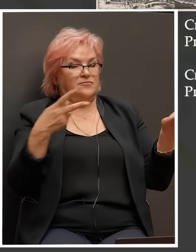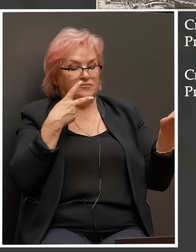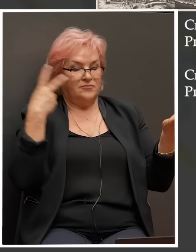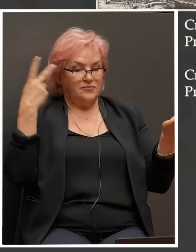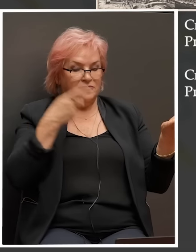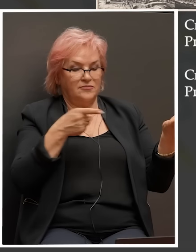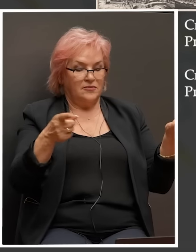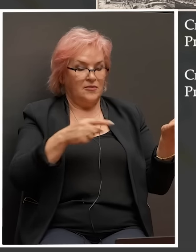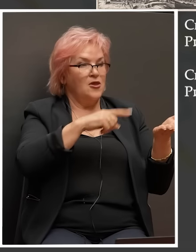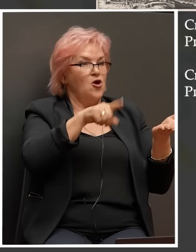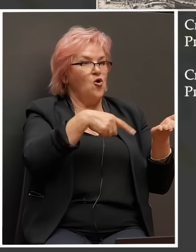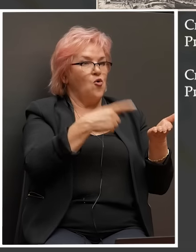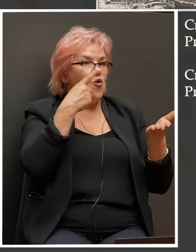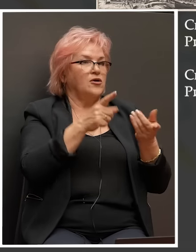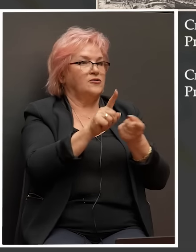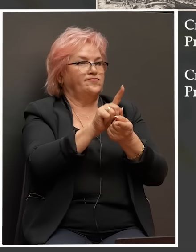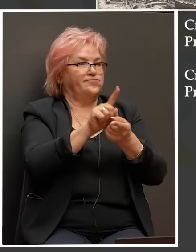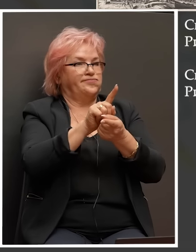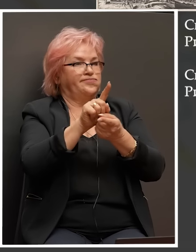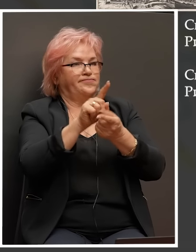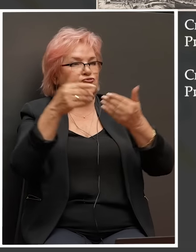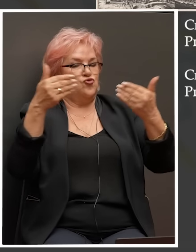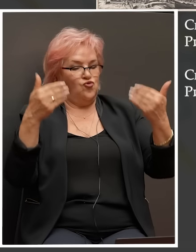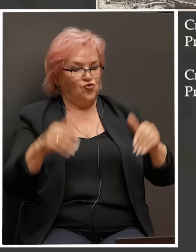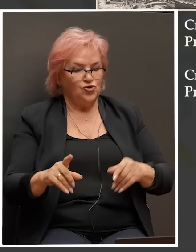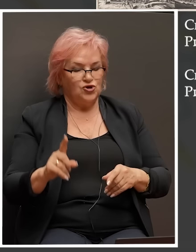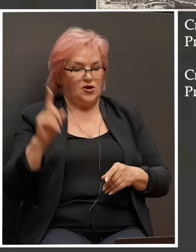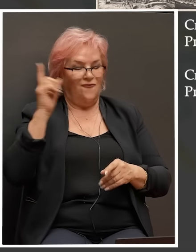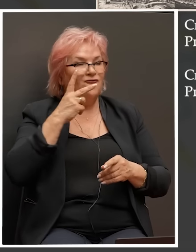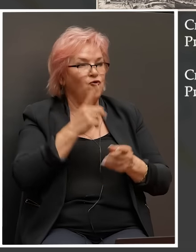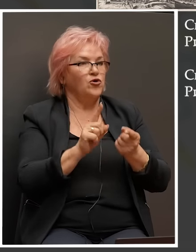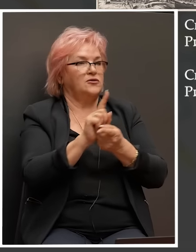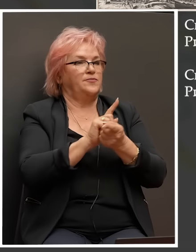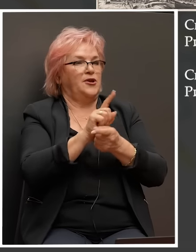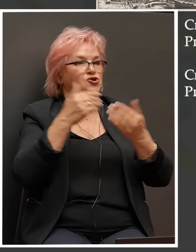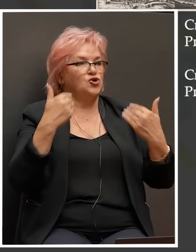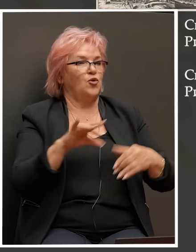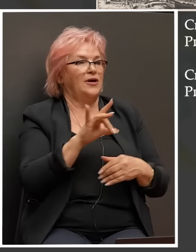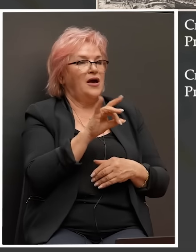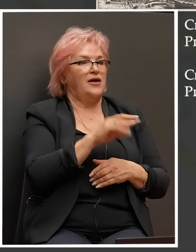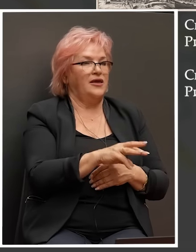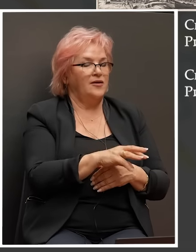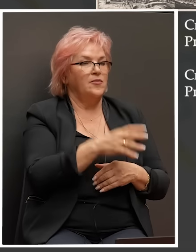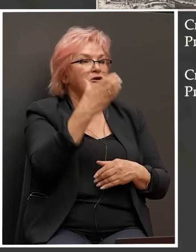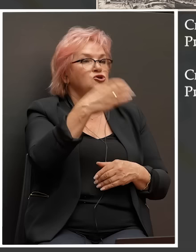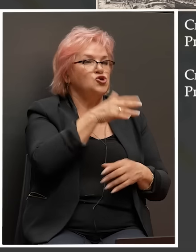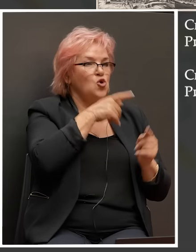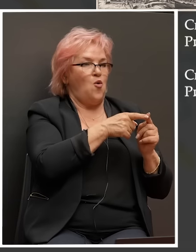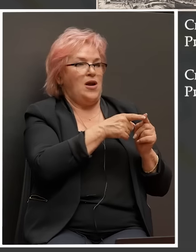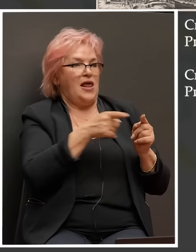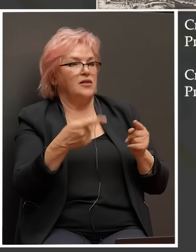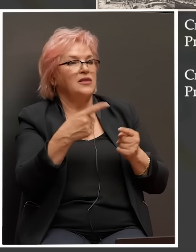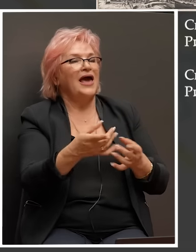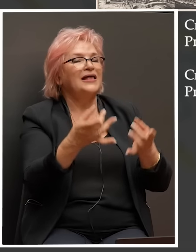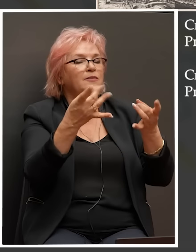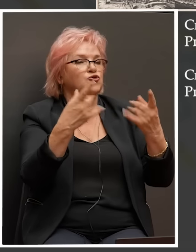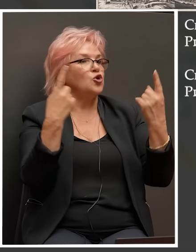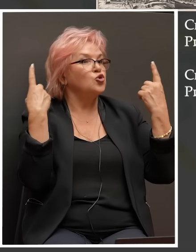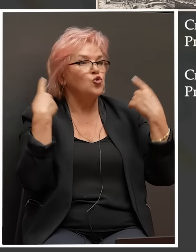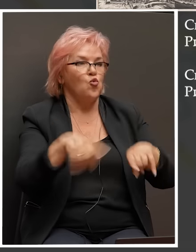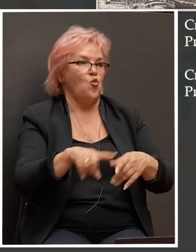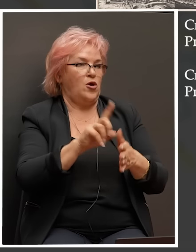что город значительно изменился. Вот что такое перестройка Рима за эти 100 лет. Это просто другой